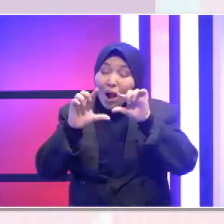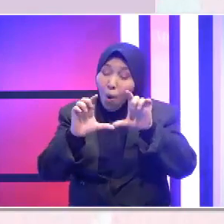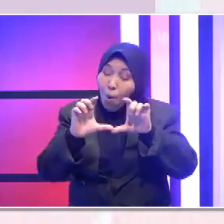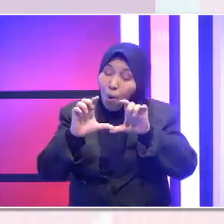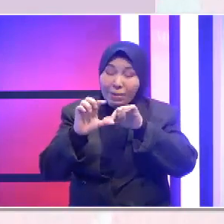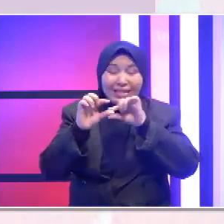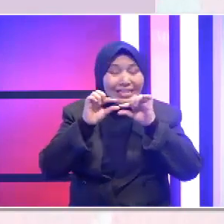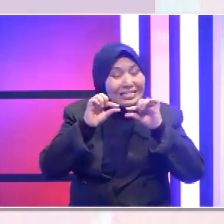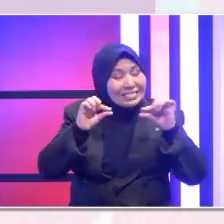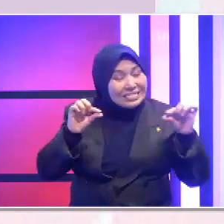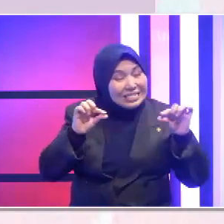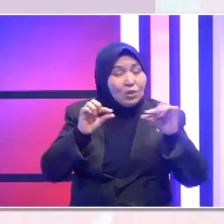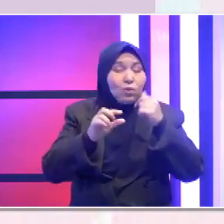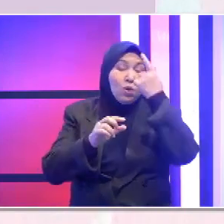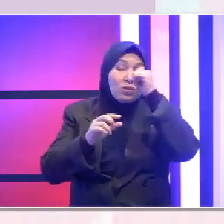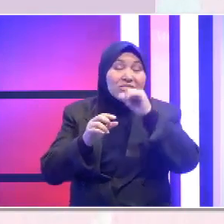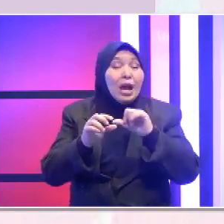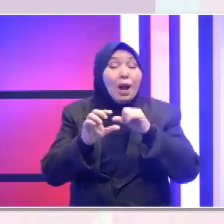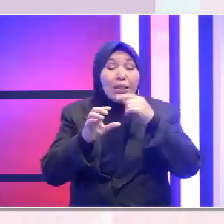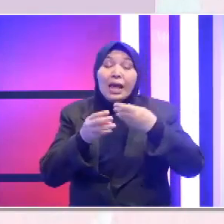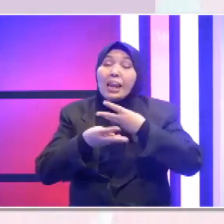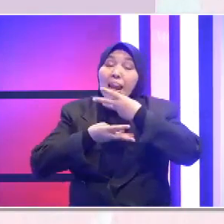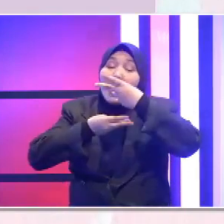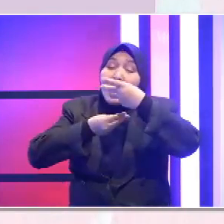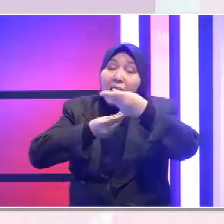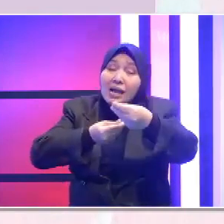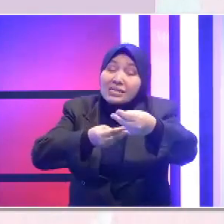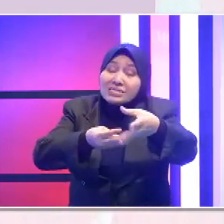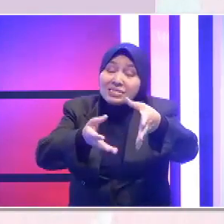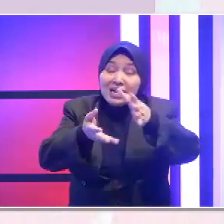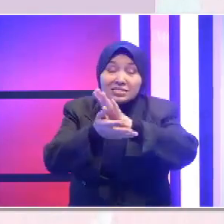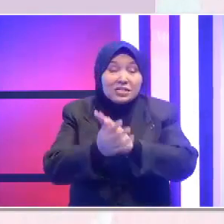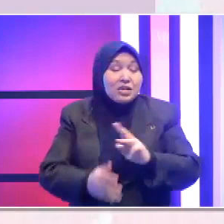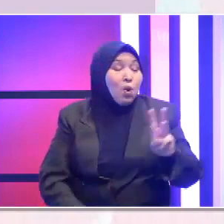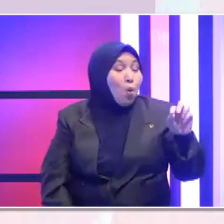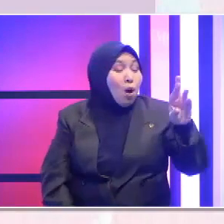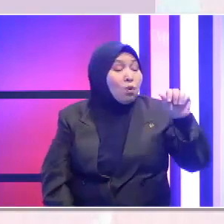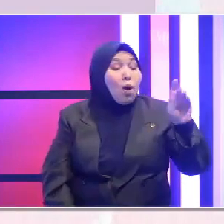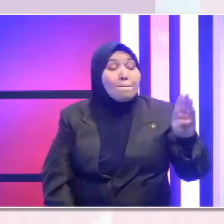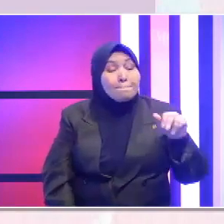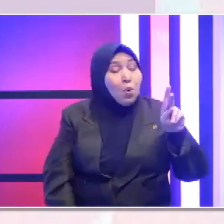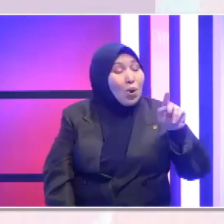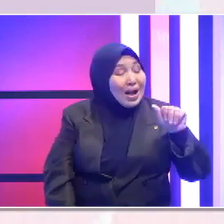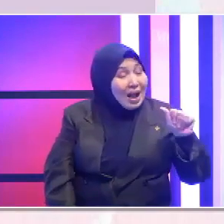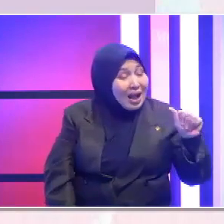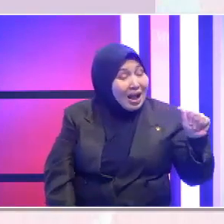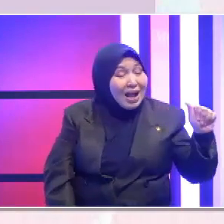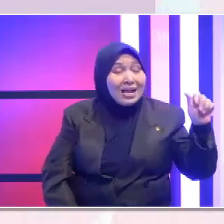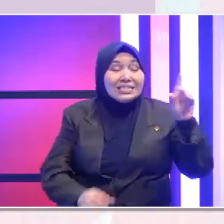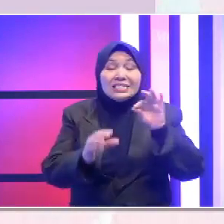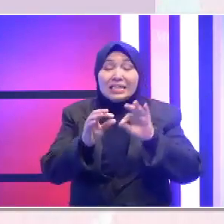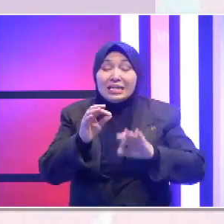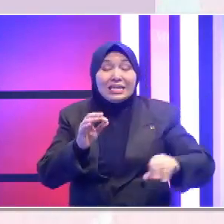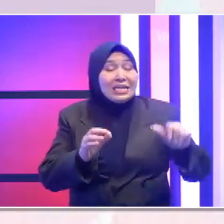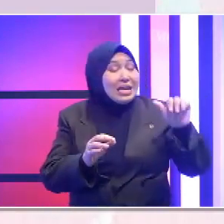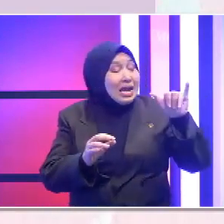nipis kadar mana kita buka mulut supaya kita lancar warobbuka ya flu kunaya